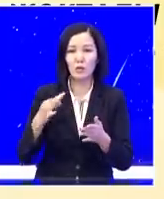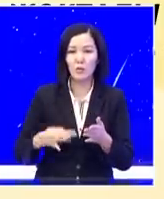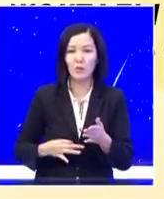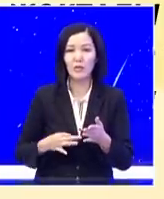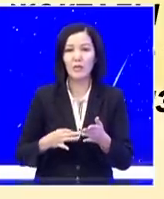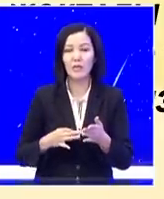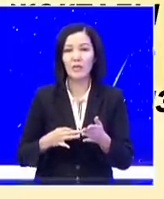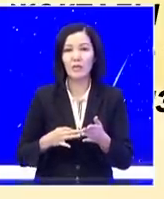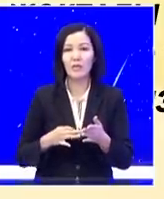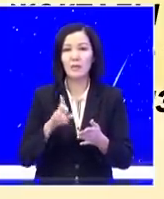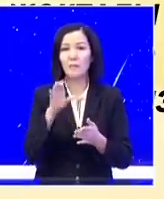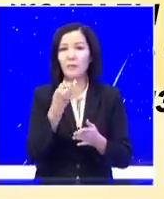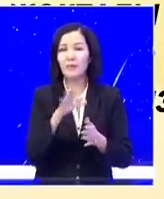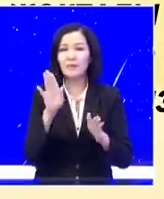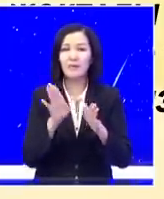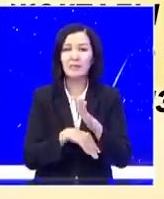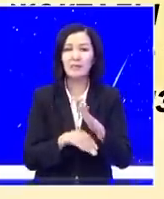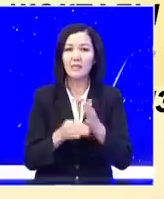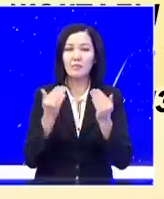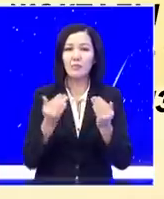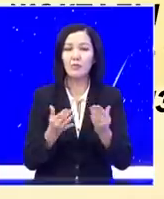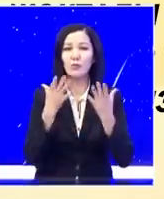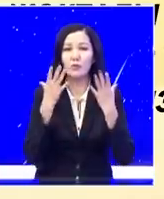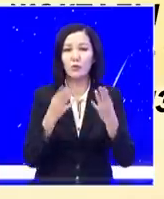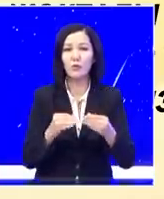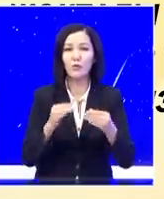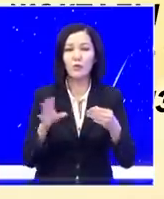тіршілікте, бейсенсіз бата енді бүгінгі күн.